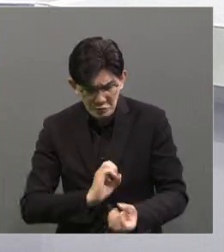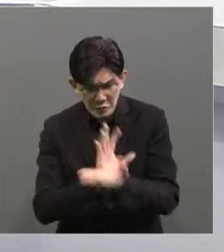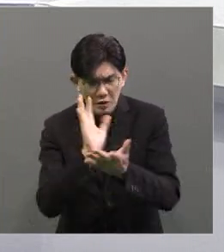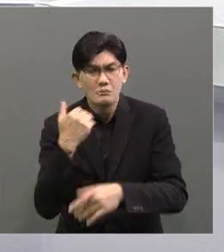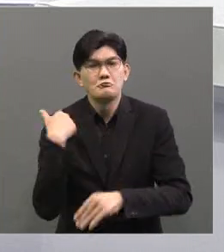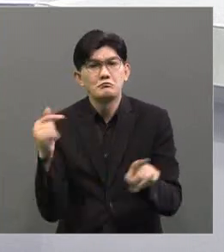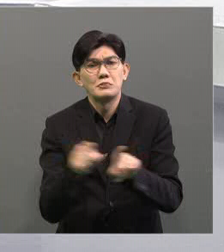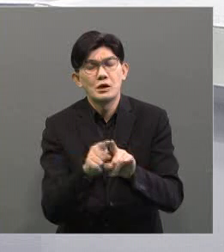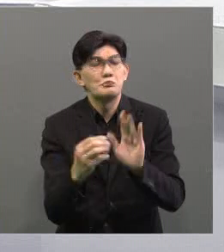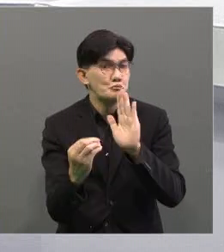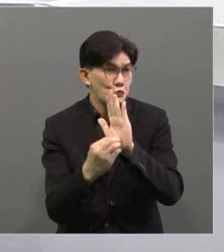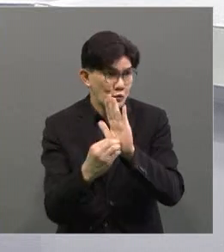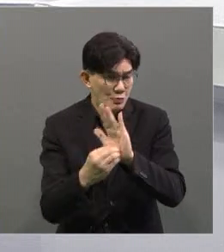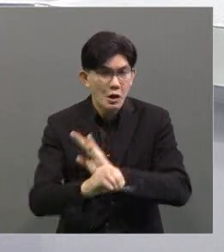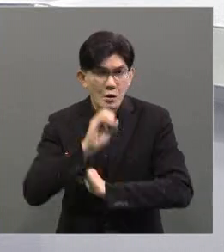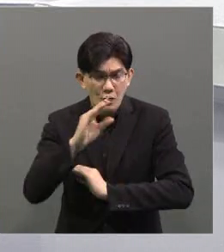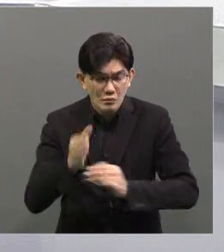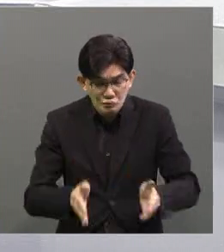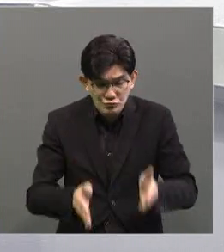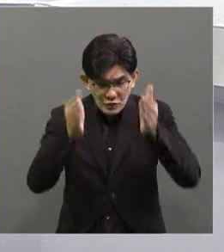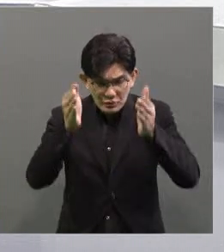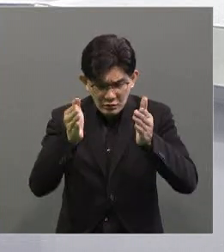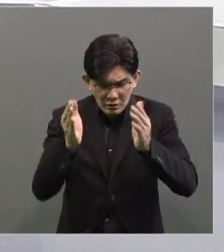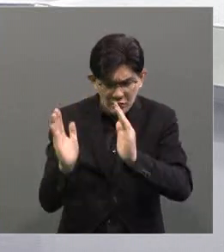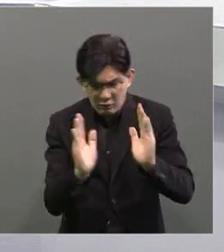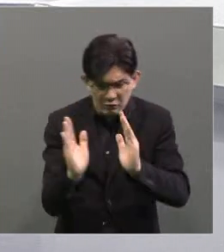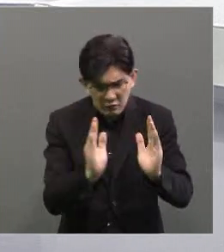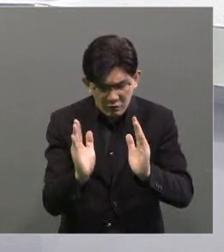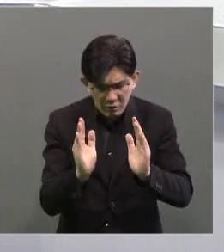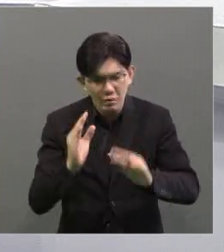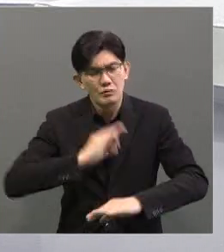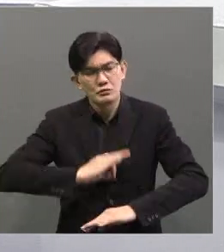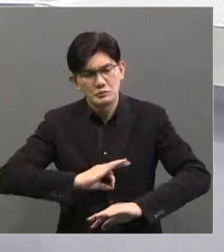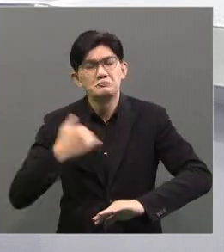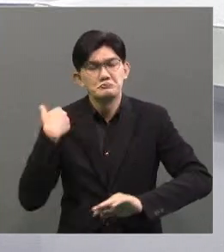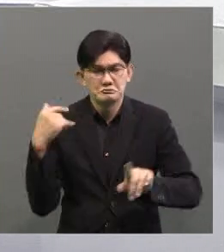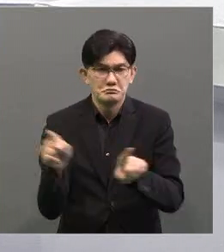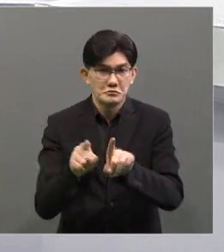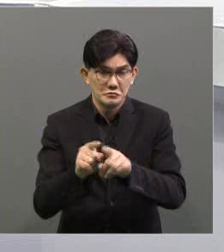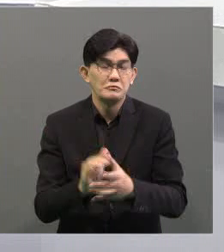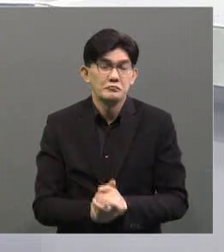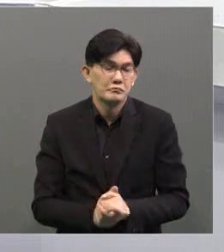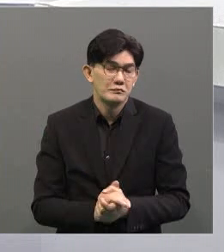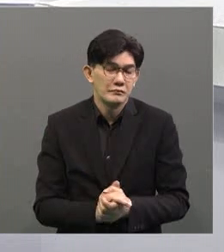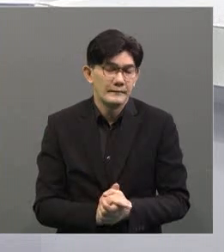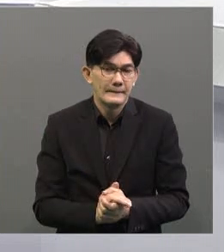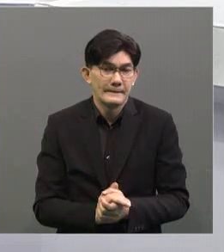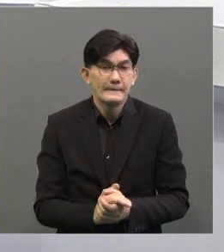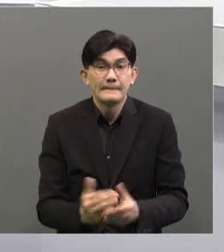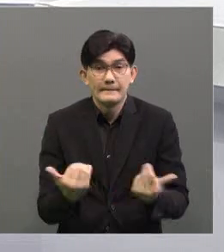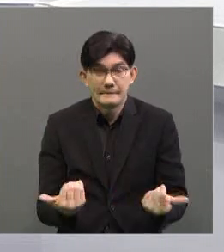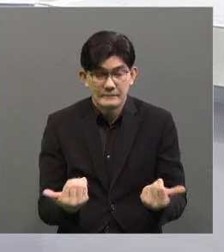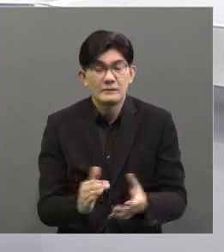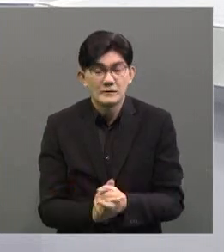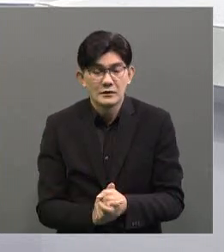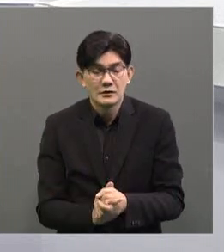แต่พี่น้องที่อยู่ในกรุงเทพเขาบอกว่าตามตึกสูงเนี่ยก็ได้รับรู้ได้ถึงแรงสั่นสะเทือนเช่นเดียวกันนะฮะซึ่งนะตอนนี้ทางโรงพย